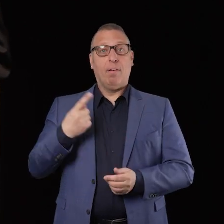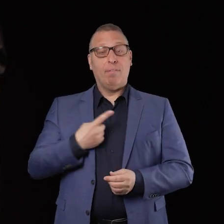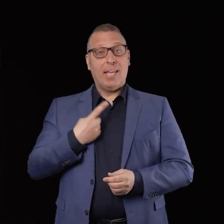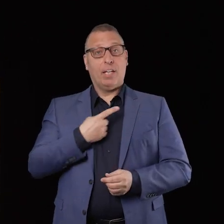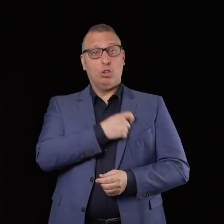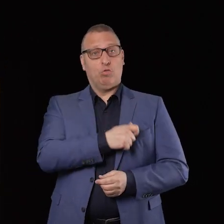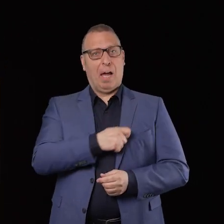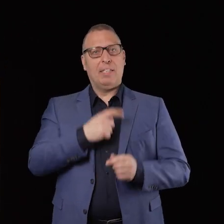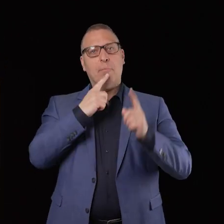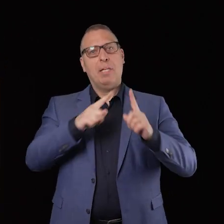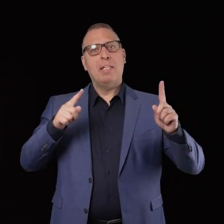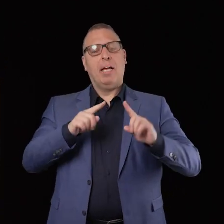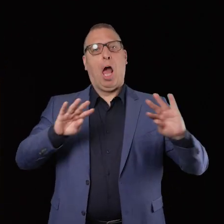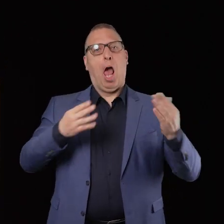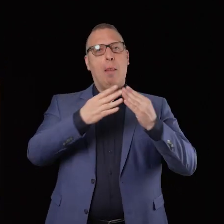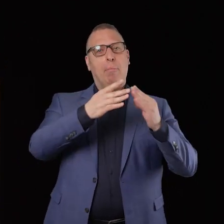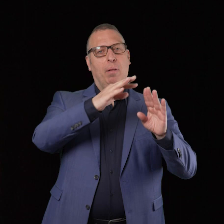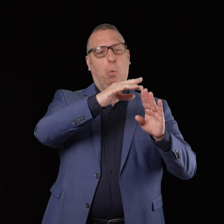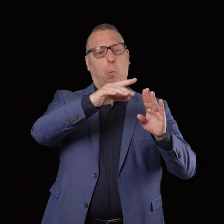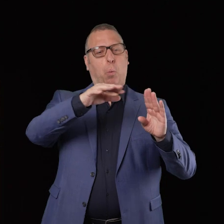Wir besingen den Alpenfirn,